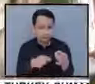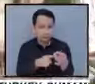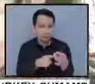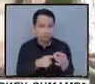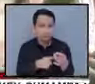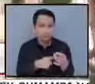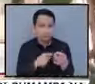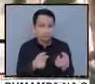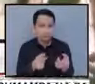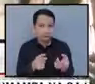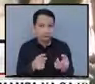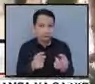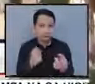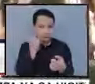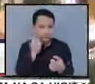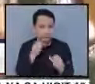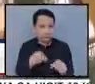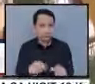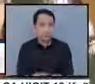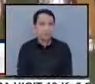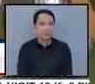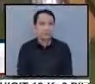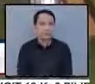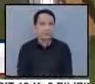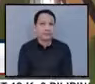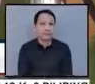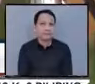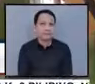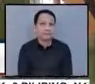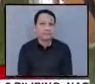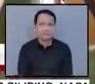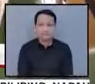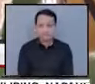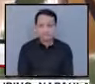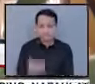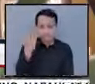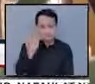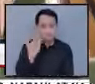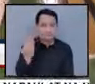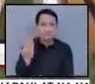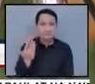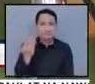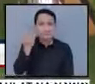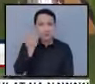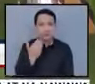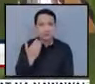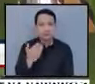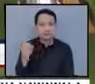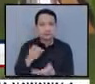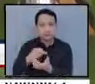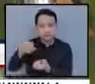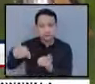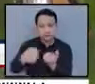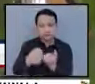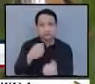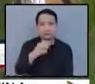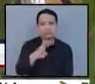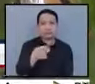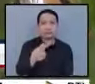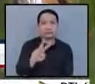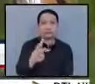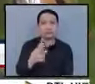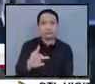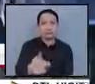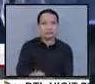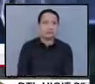seller. Hindi po. Bakit? Wala pa po sa puhunan. Sa kinukuhanan po namin sa Balintawak. Kaya hindi